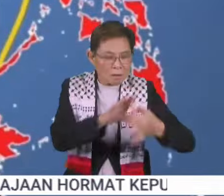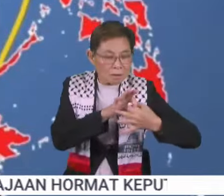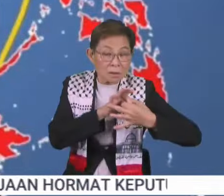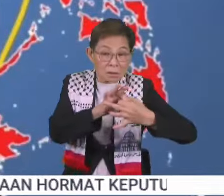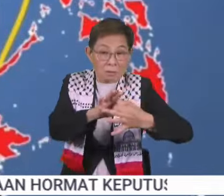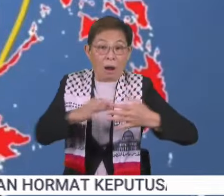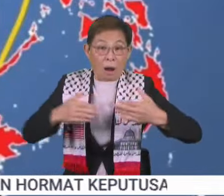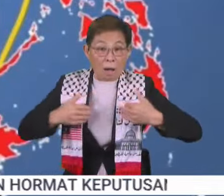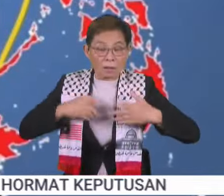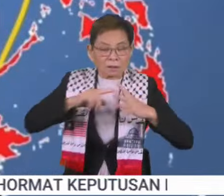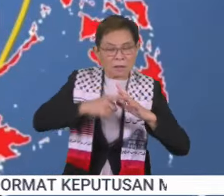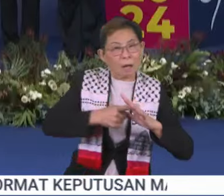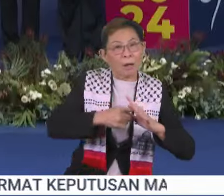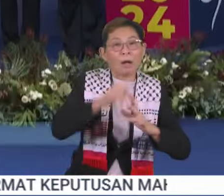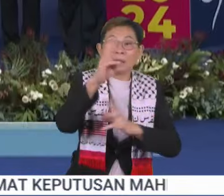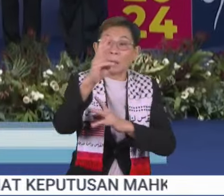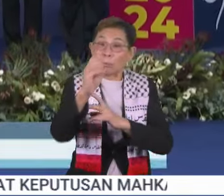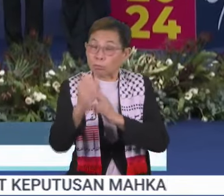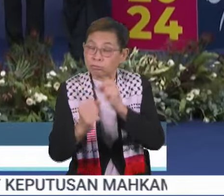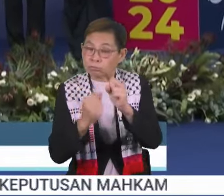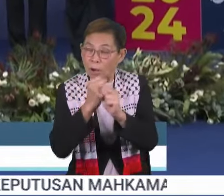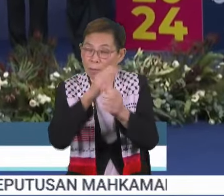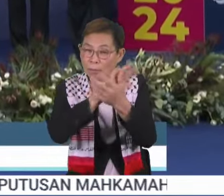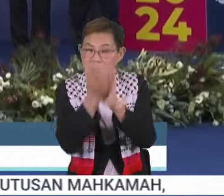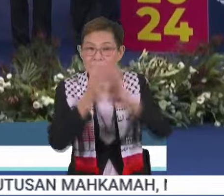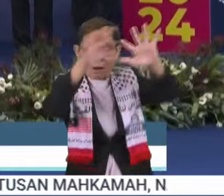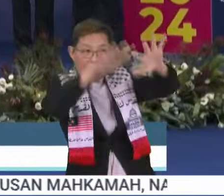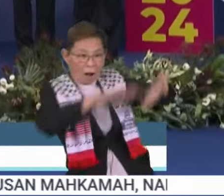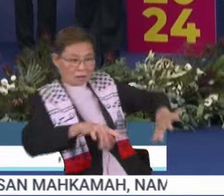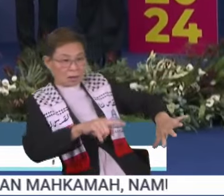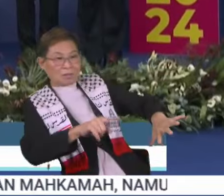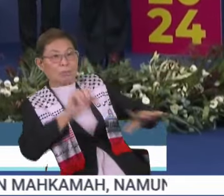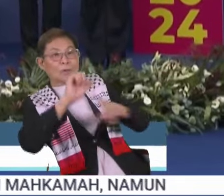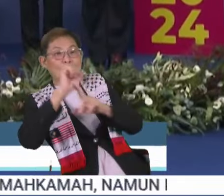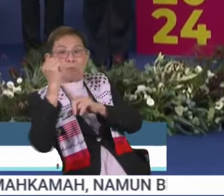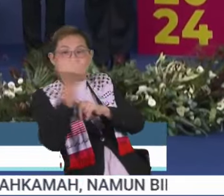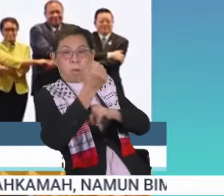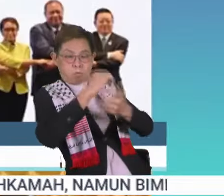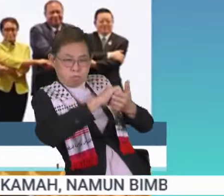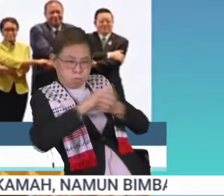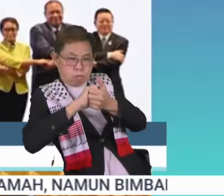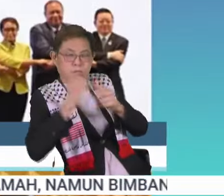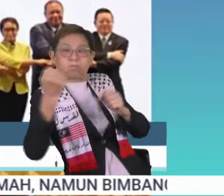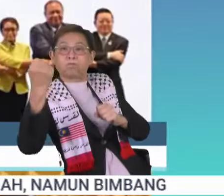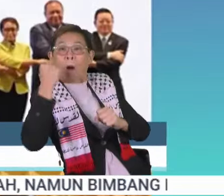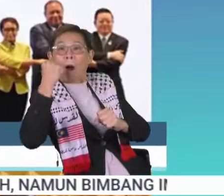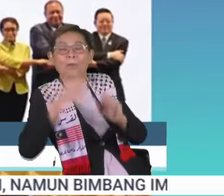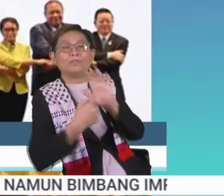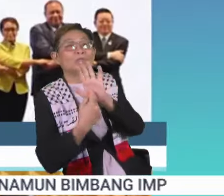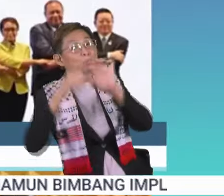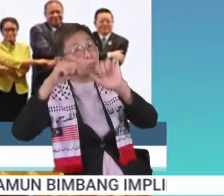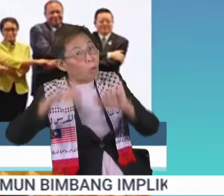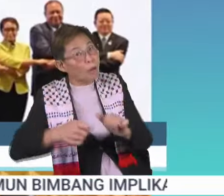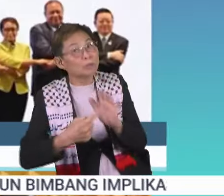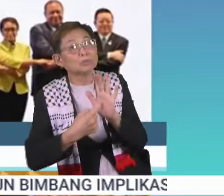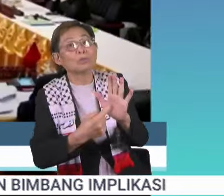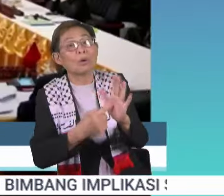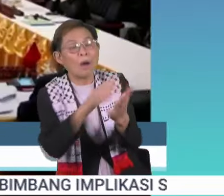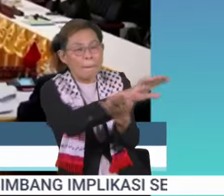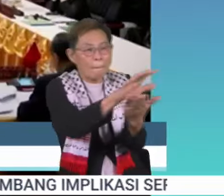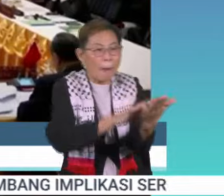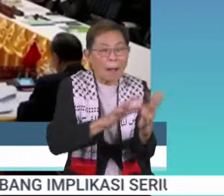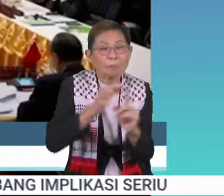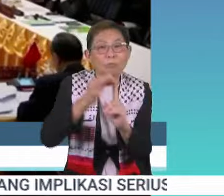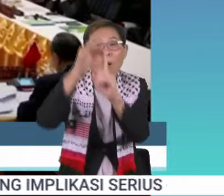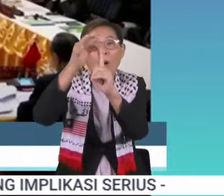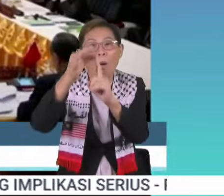Kerjasama yang terjalin sejak hampir 6 dekad menjadikan ASEAN kesatuan yang kuat. Ia dapat diterjemah menerusi pelan